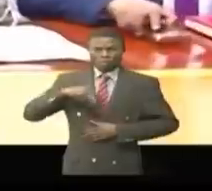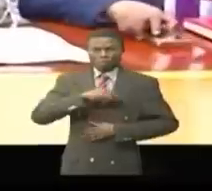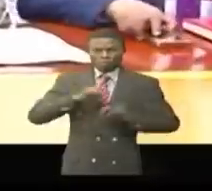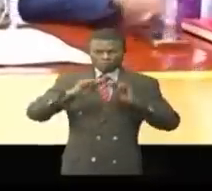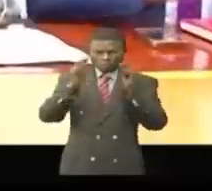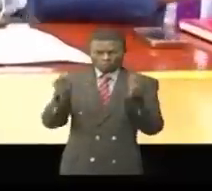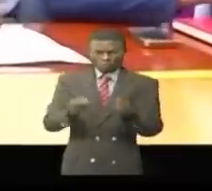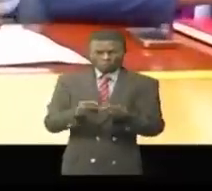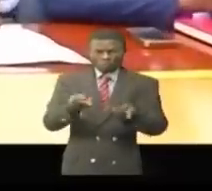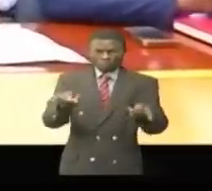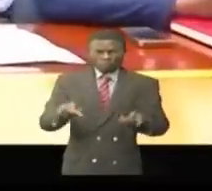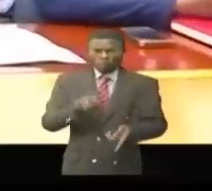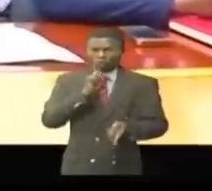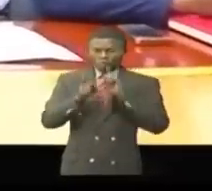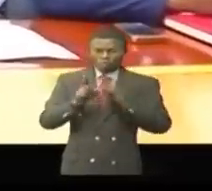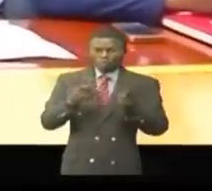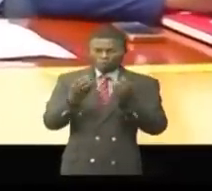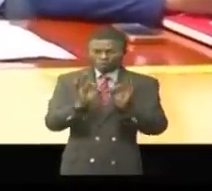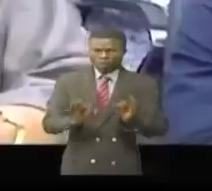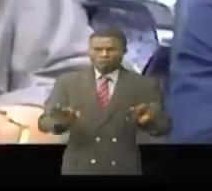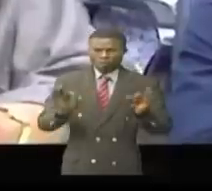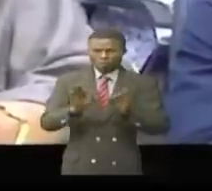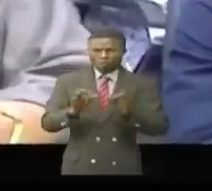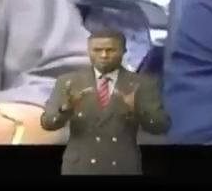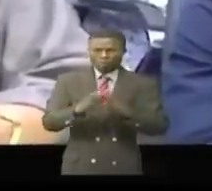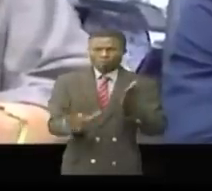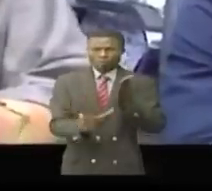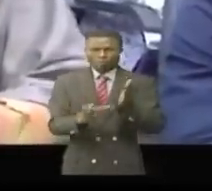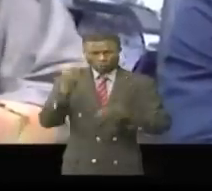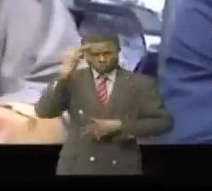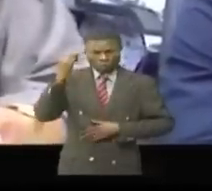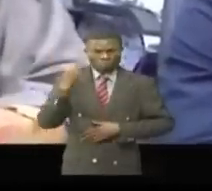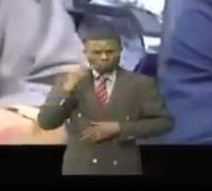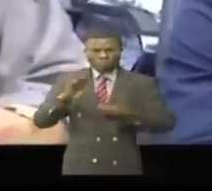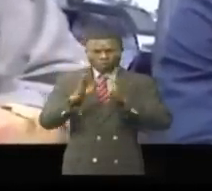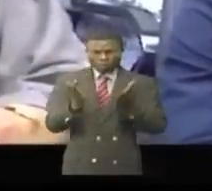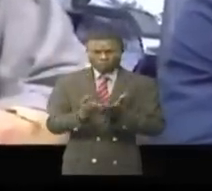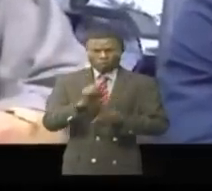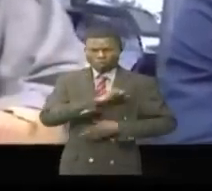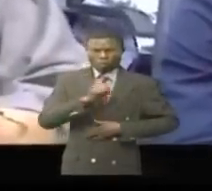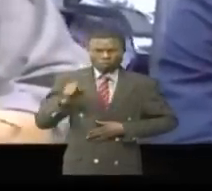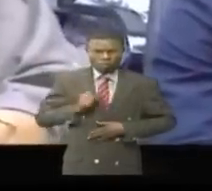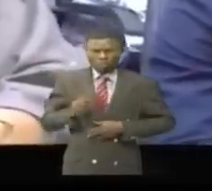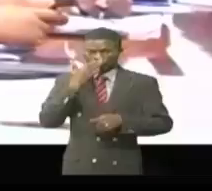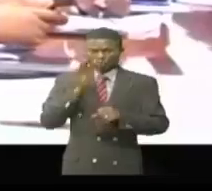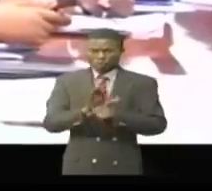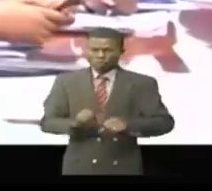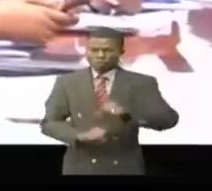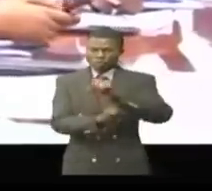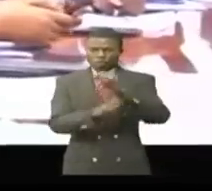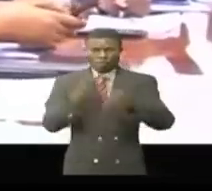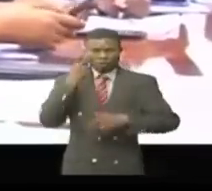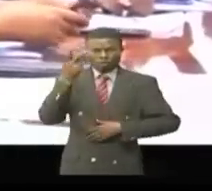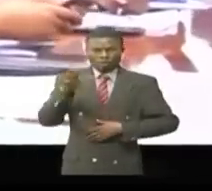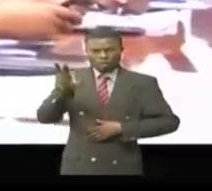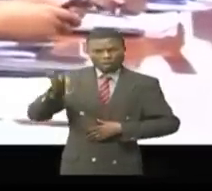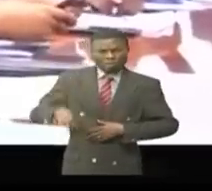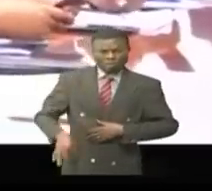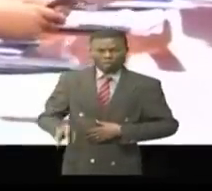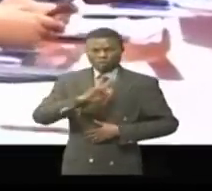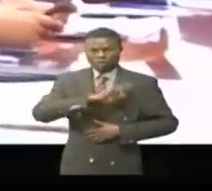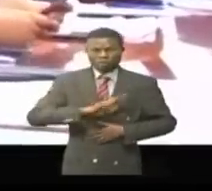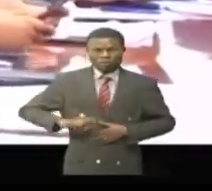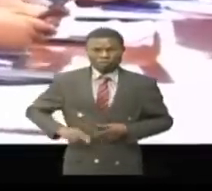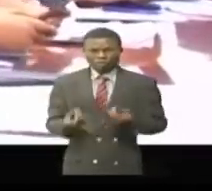environnement, après cet échange fructueux avec la VPM, ont tous promis d'accompagner cette vision pour le bien de la République démocratique